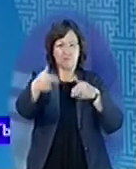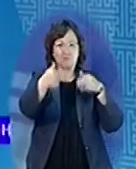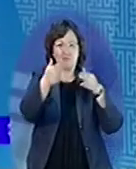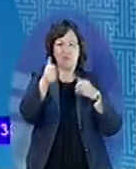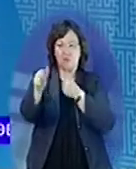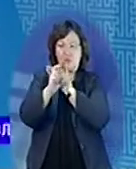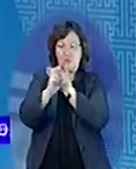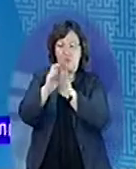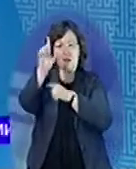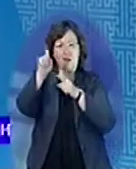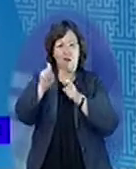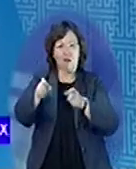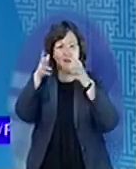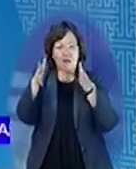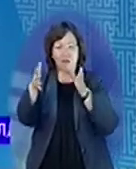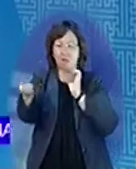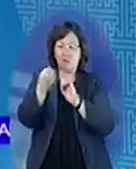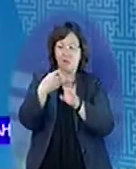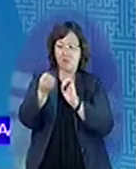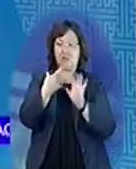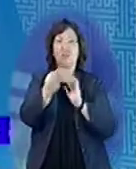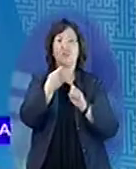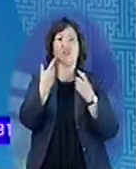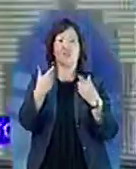дээр анхаарч ажиллах талаар ярилцсан байна.